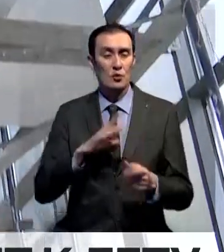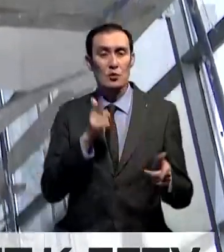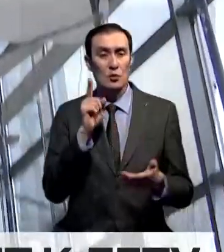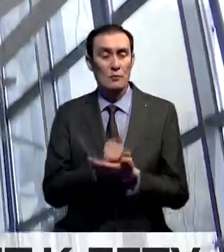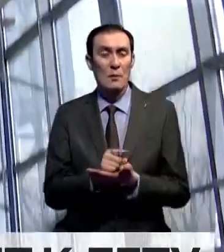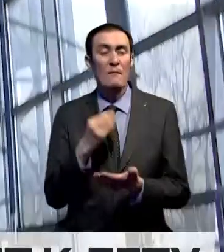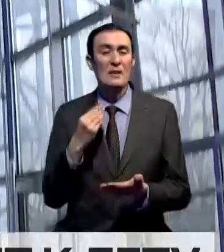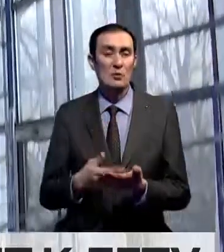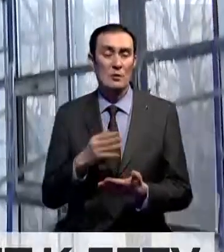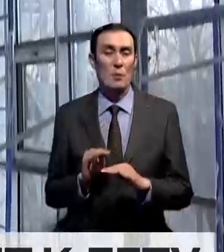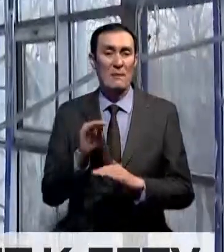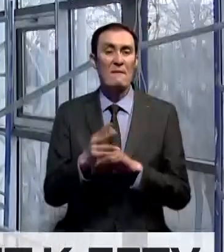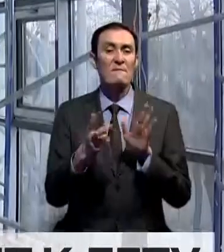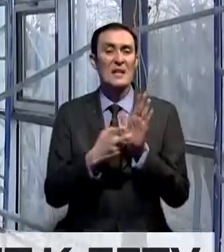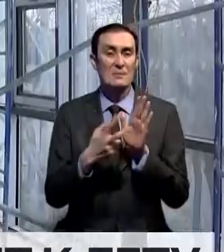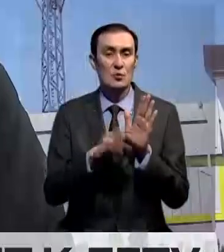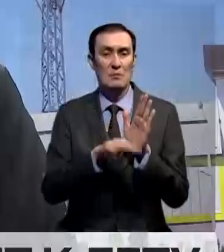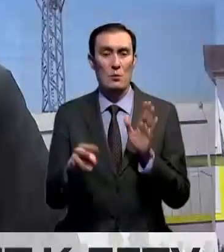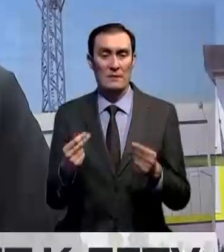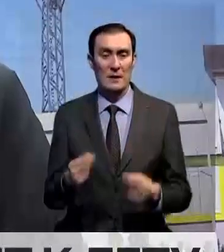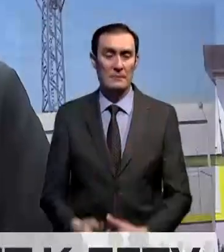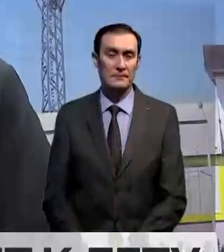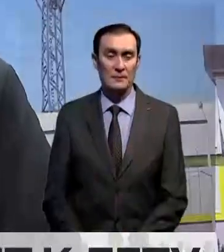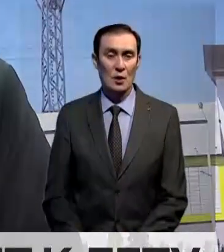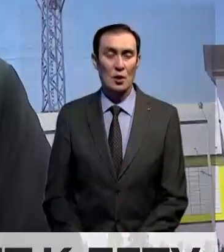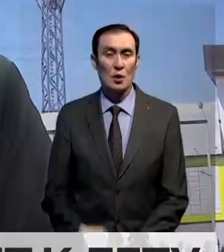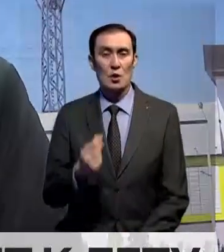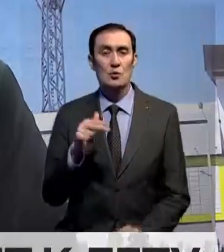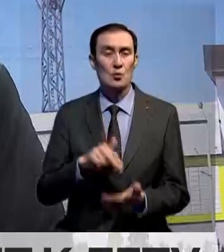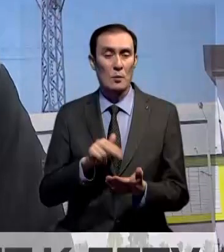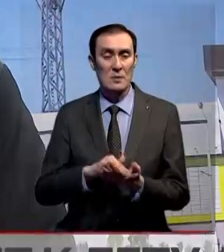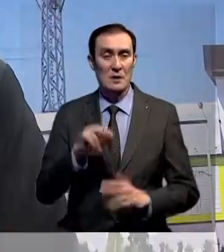стал дороже на 800 миллионов тенге. Стоимость объекта